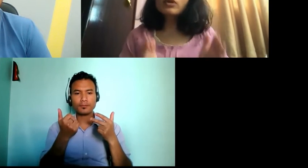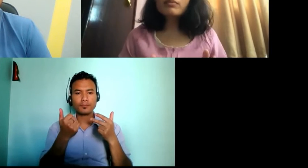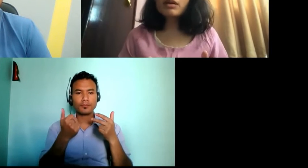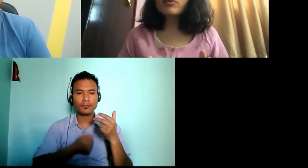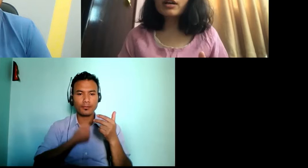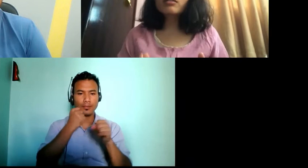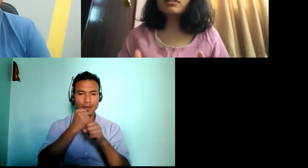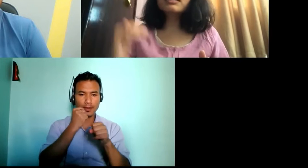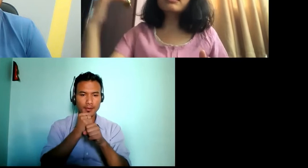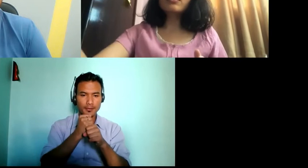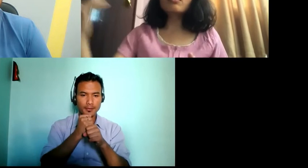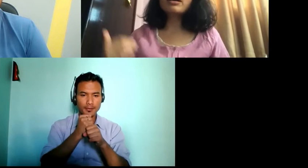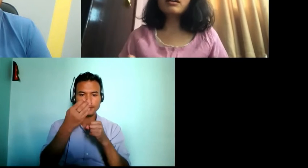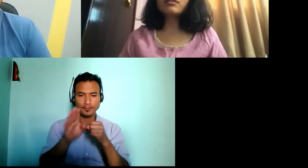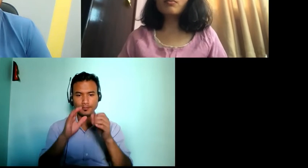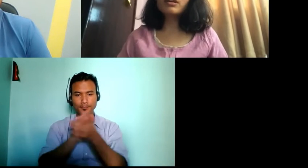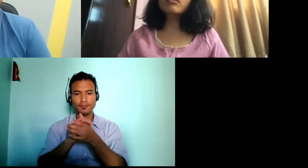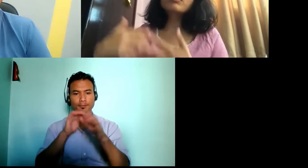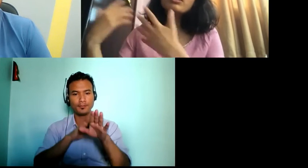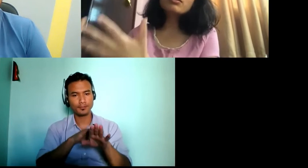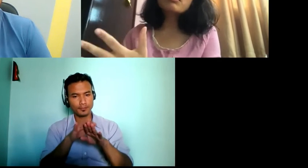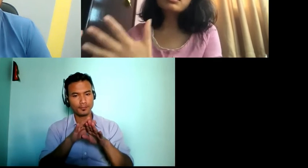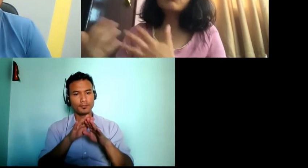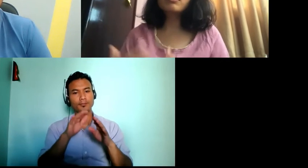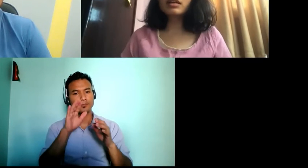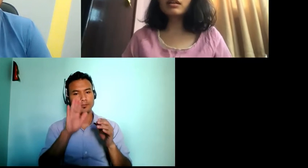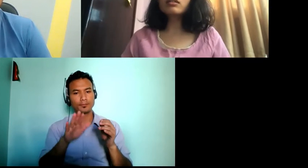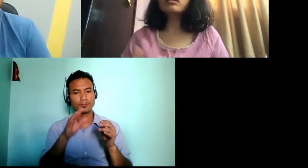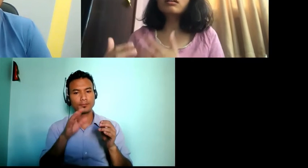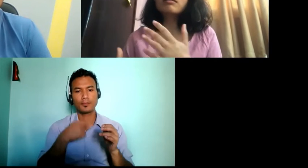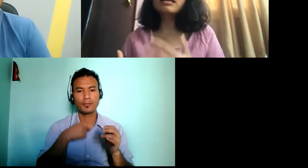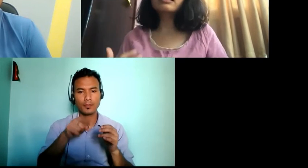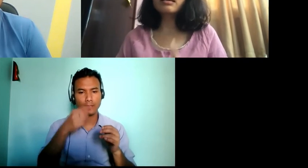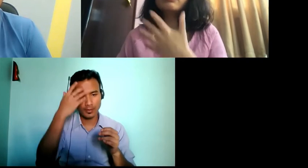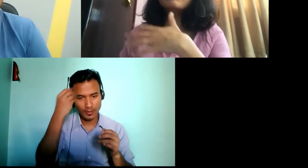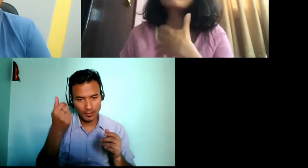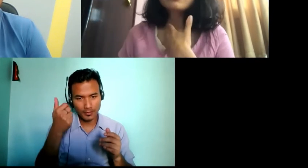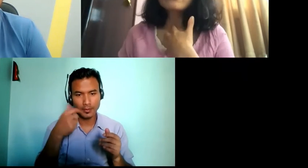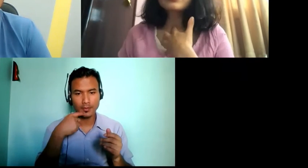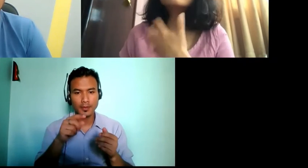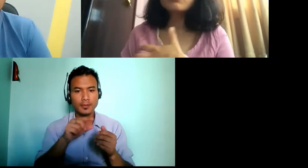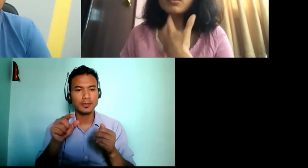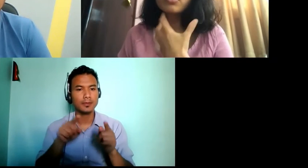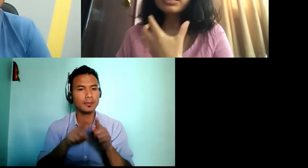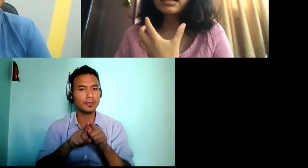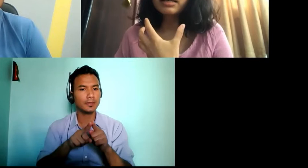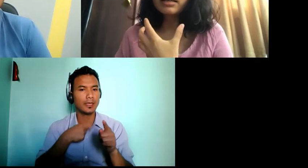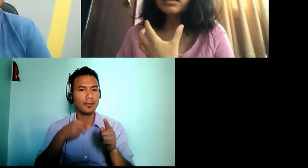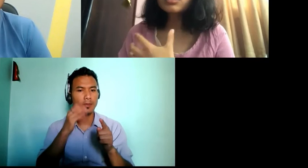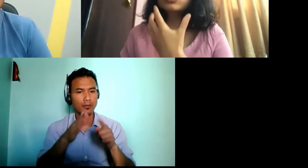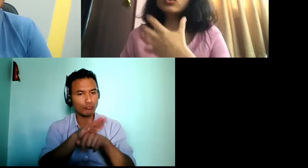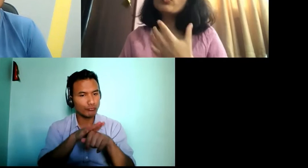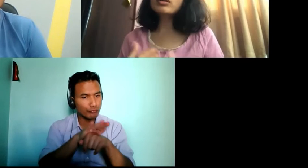आफू वर्कमा भइरहेको हुन्छ, साथीहरू रमाइरहेको छ भने ओके मैले यो मिस आउट गरेँ होइन, त्यसले गर्दाखेरि चाहिँ एकदमै फियर डेभलप गरिराख्ने